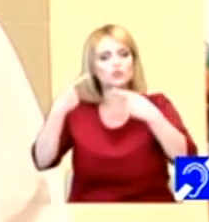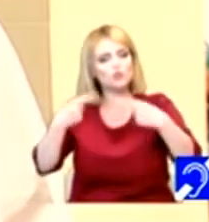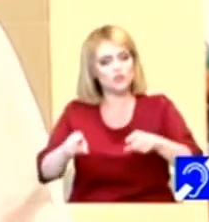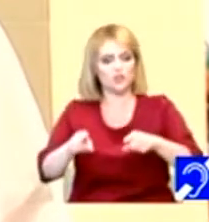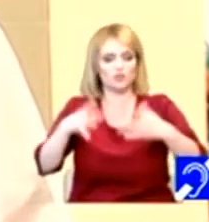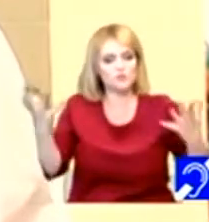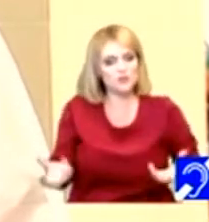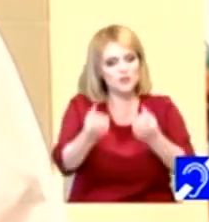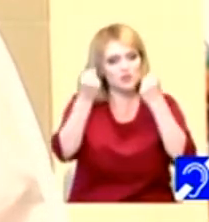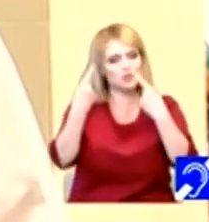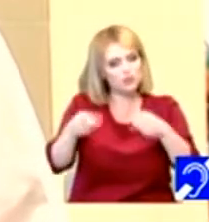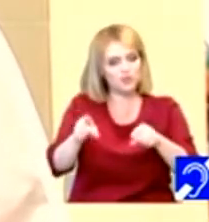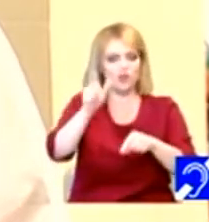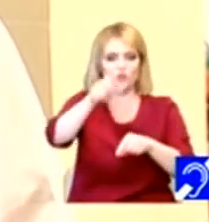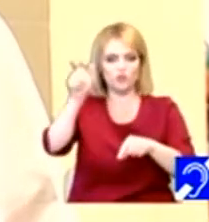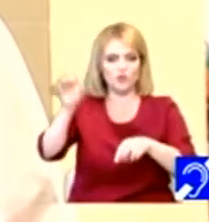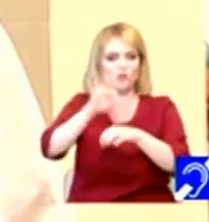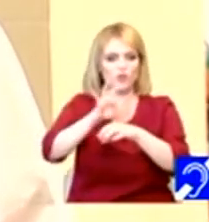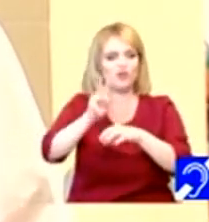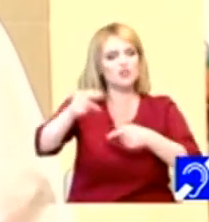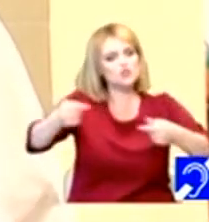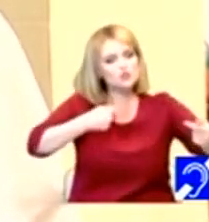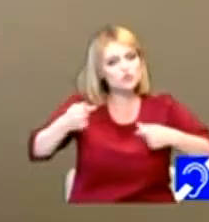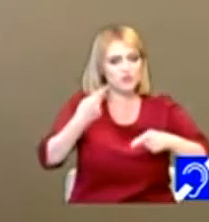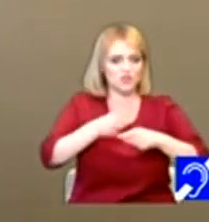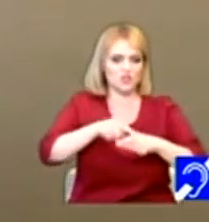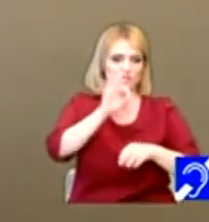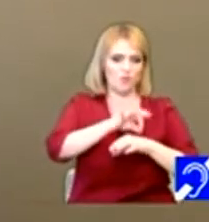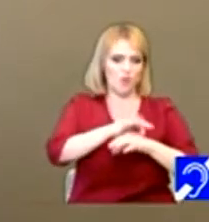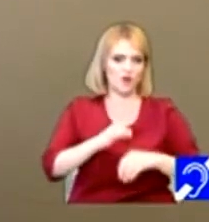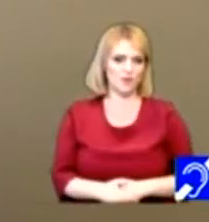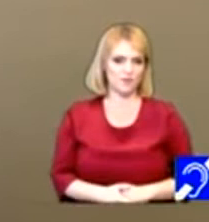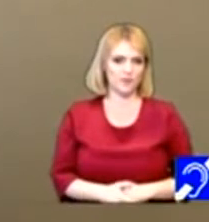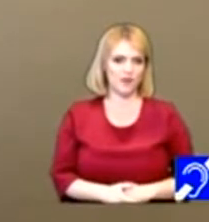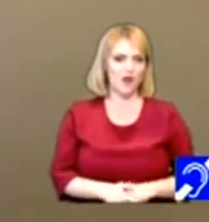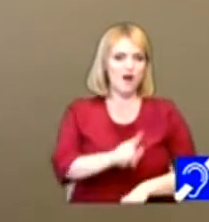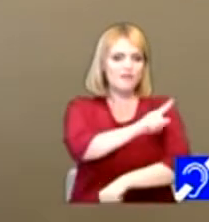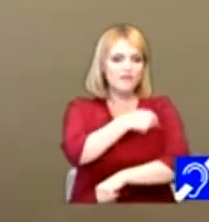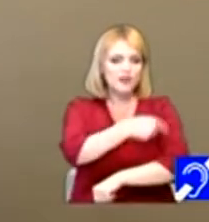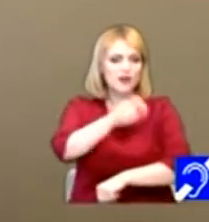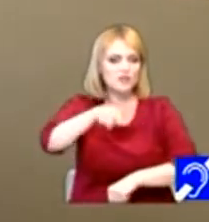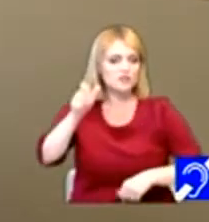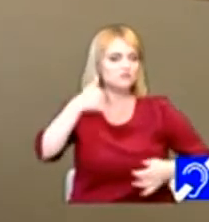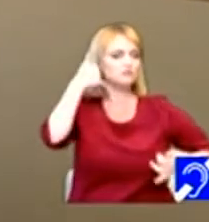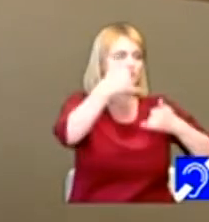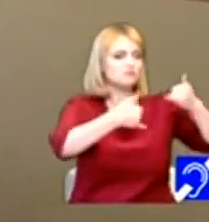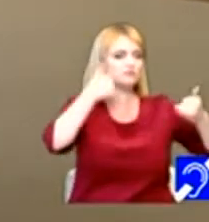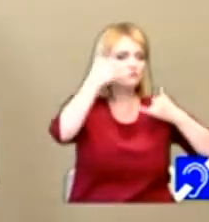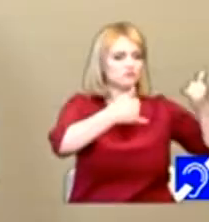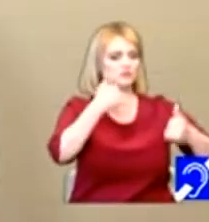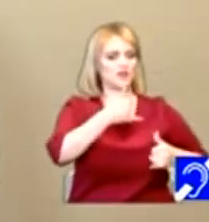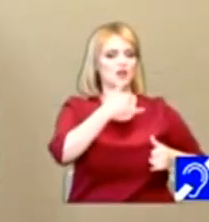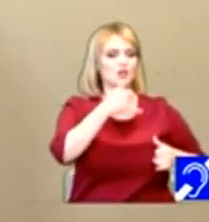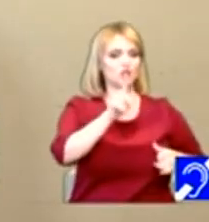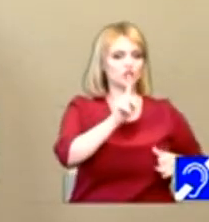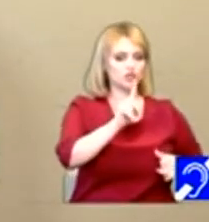pe alte persoane ce suferă de această maladie. Medicii fac zeci de apeluri cu speranța de a recruta noi donatori.